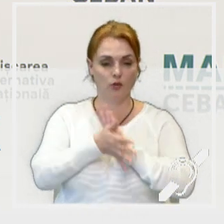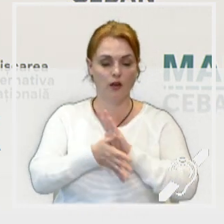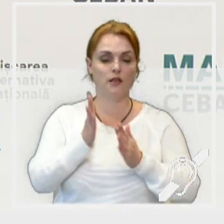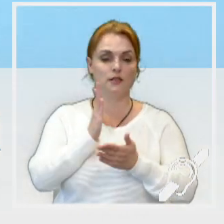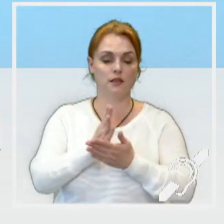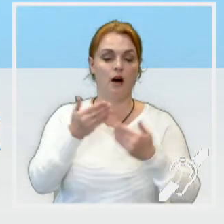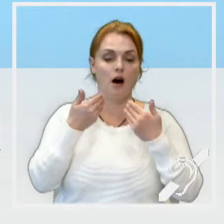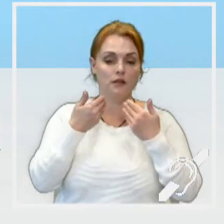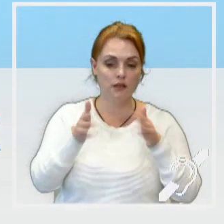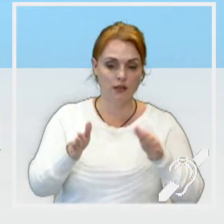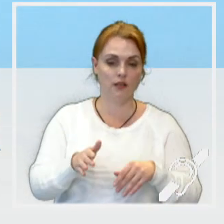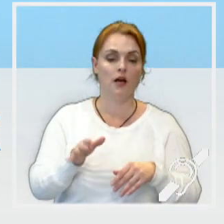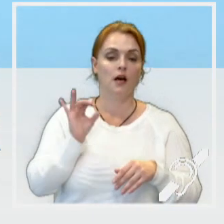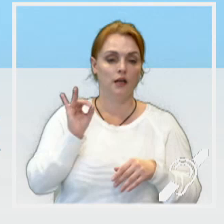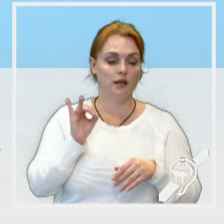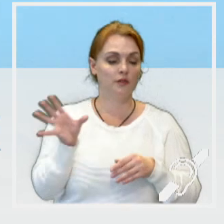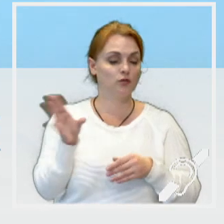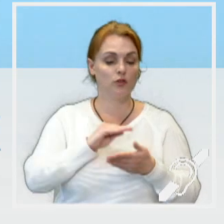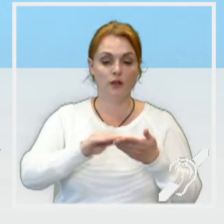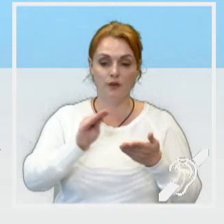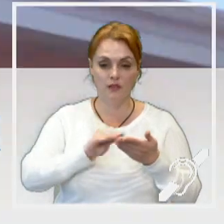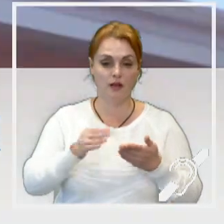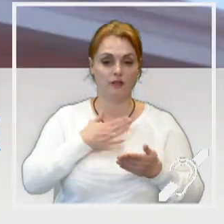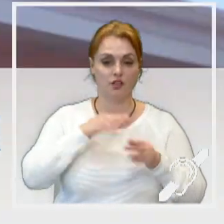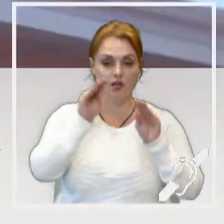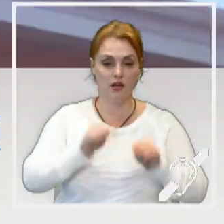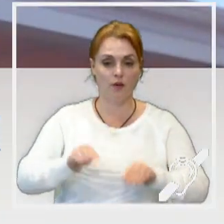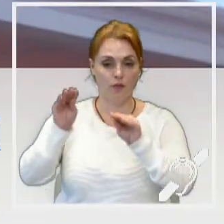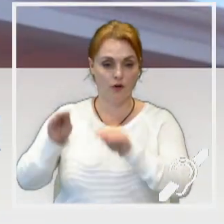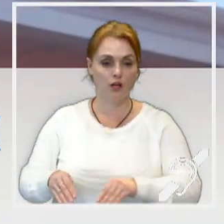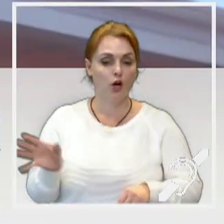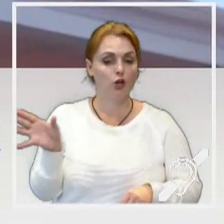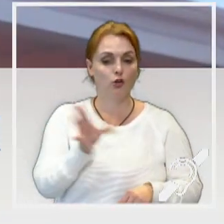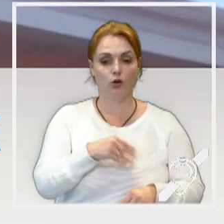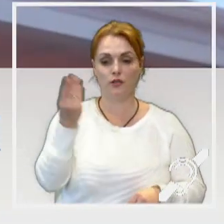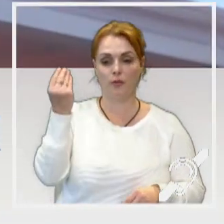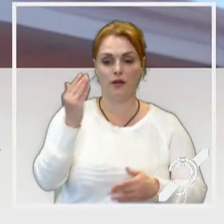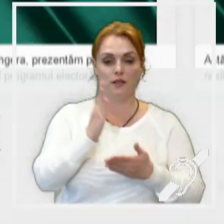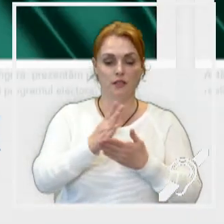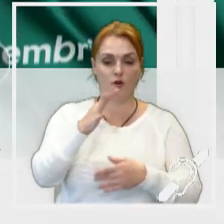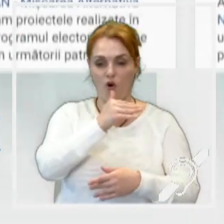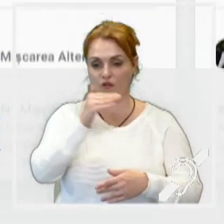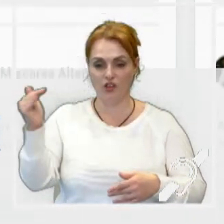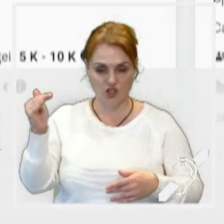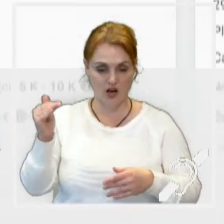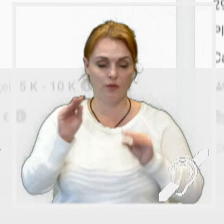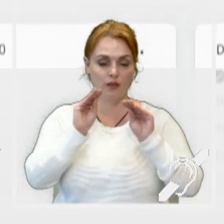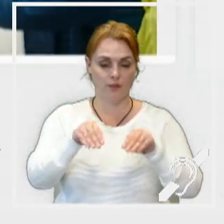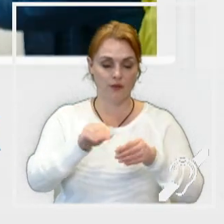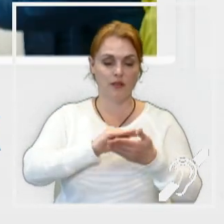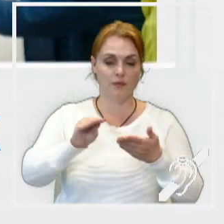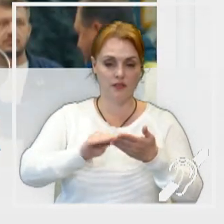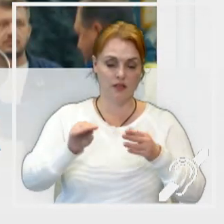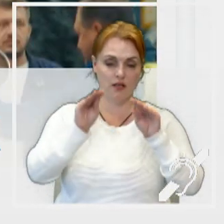fi găsite în rapoartele declarate la Comisia Electorală Centrală. Toți banii sunt oficial declarați de pe contul partidului,